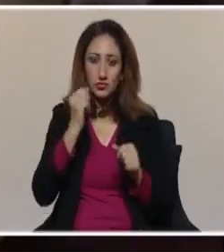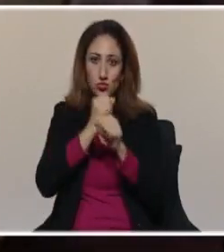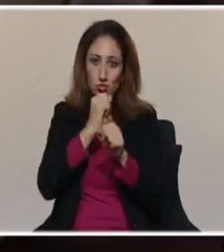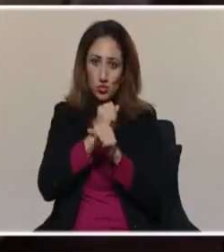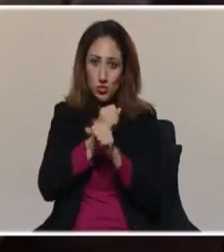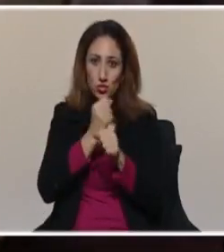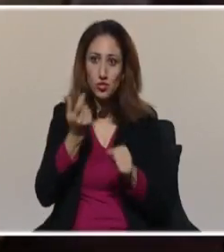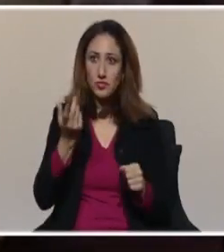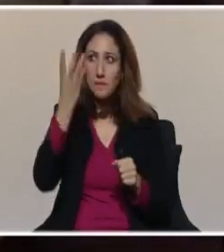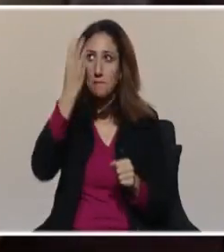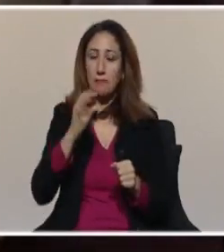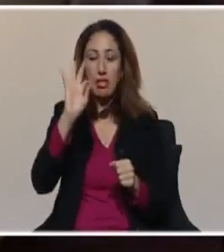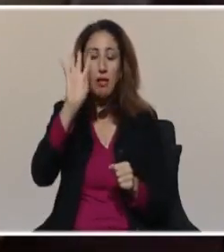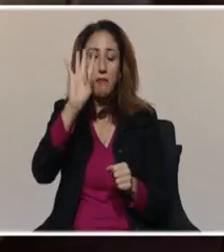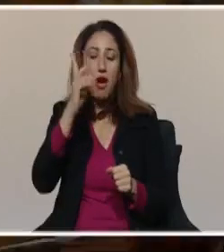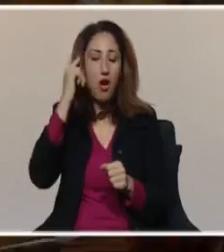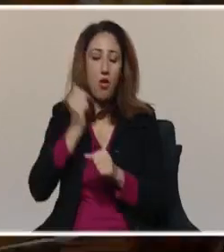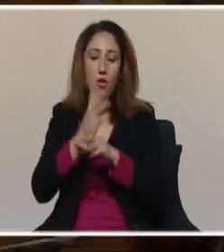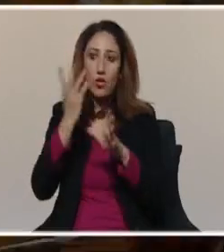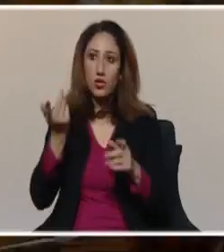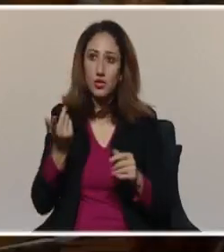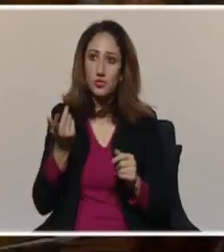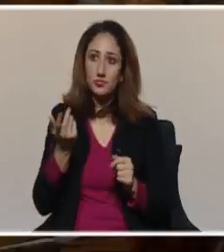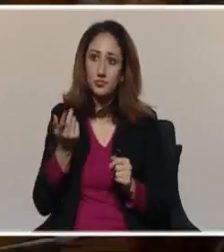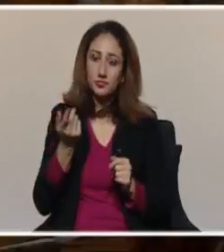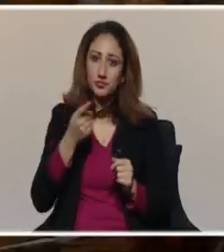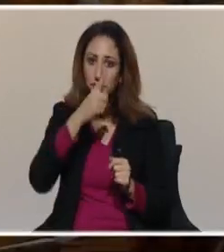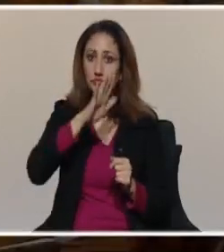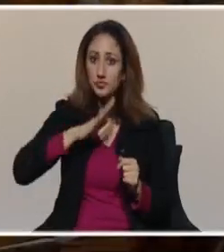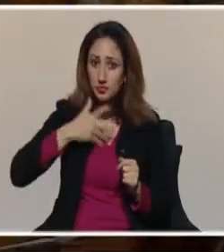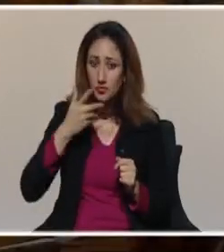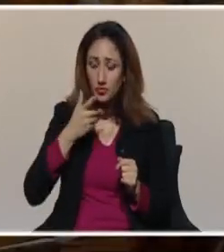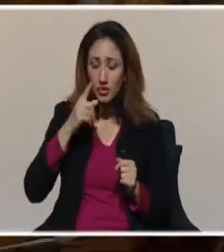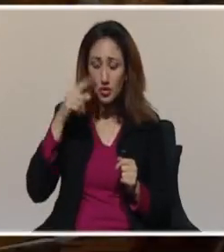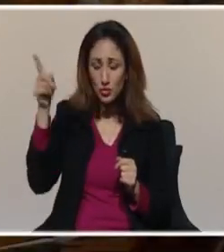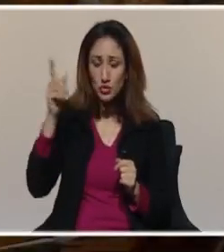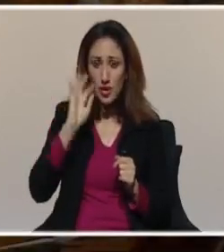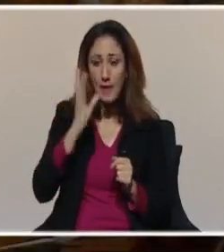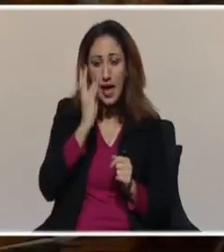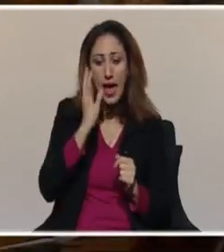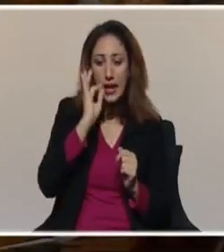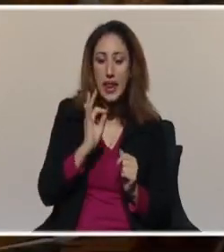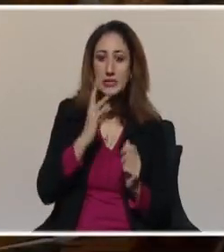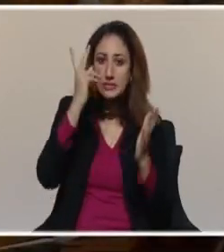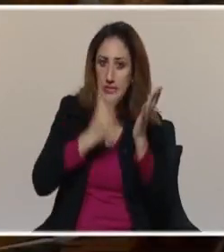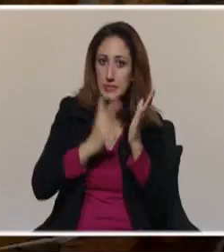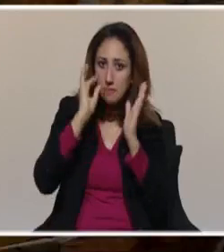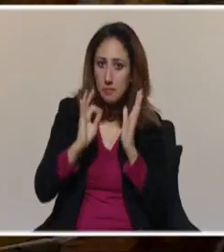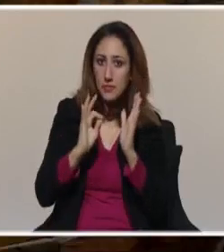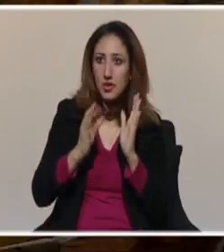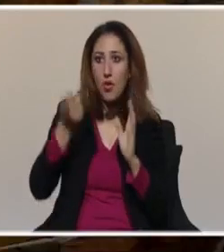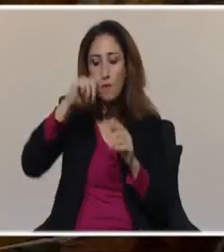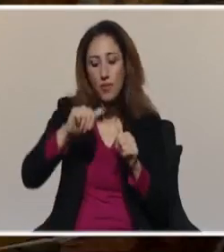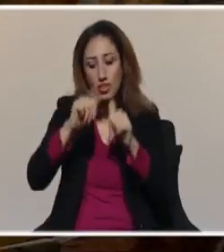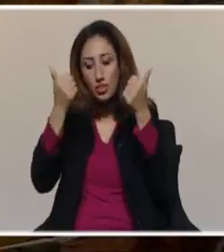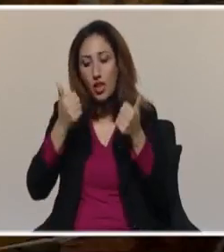هما كانوش عاملين شهود، كانوا كاتبين ورقة عرفي. هي طلبت بالتحديد من هاني ان هو يتزوجها رسميا ثم يطلقها